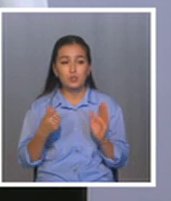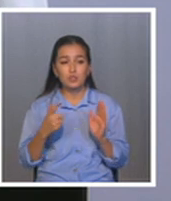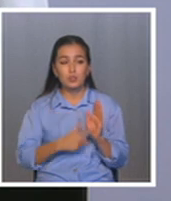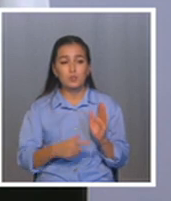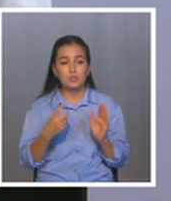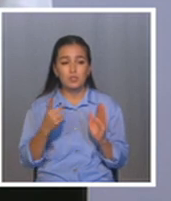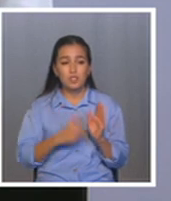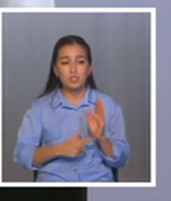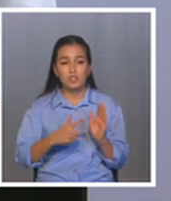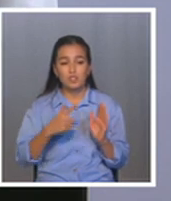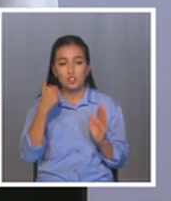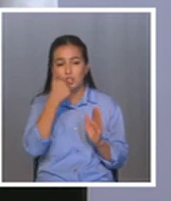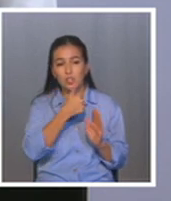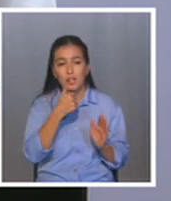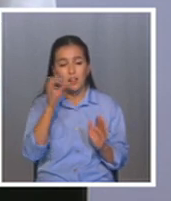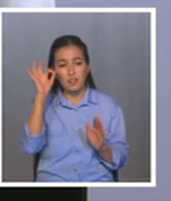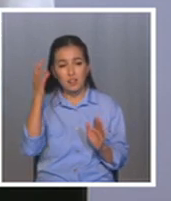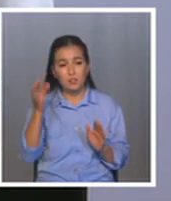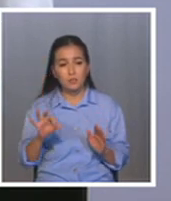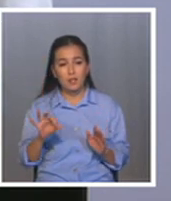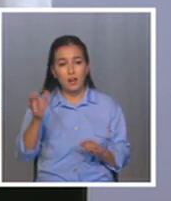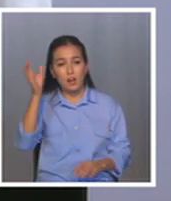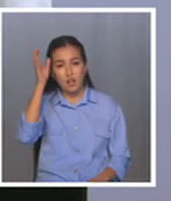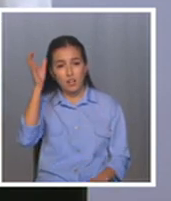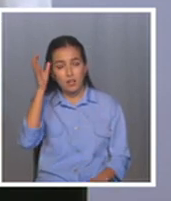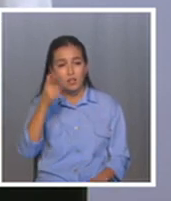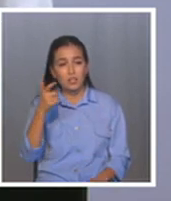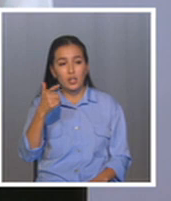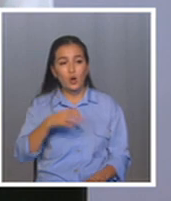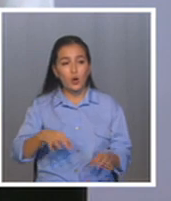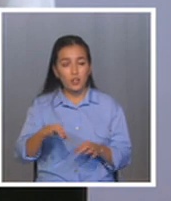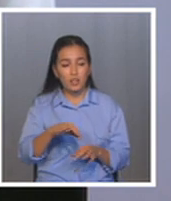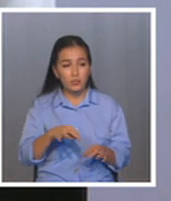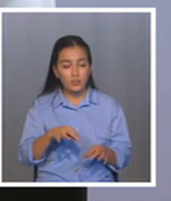1877 жылы неміс ғалымы географ